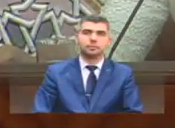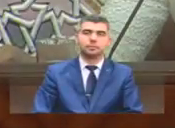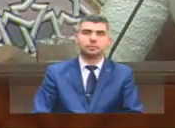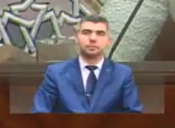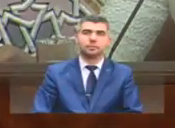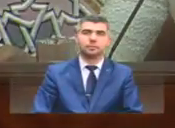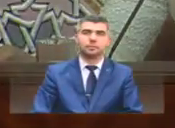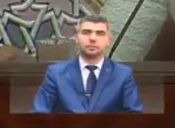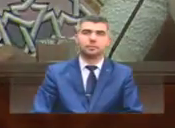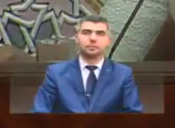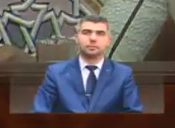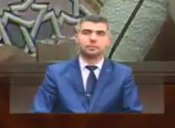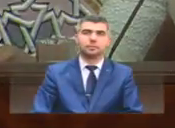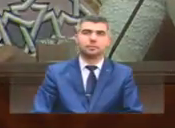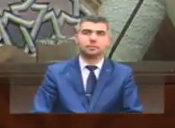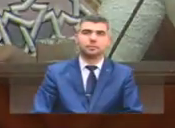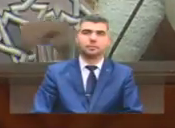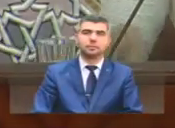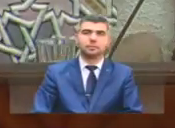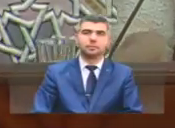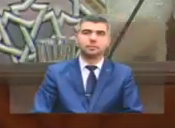تعقيب اضافي اخر. تفضلوا.